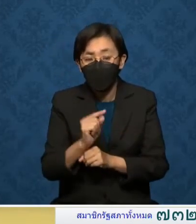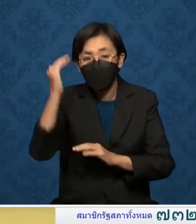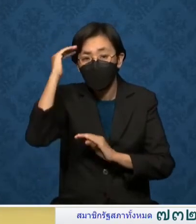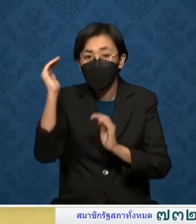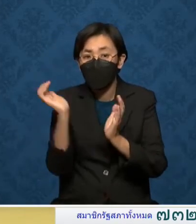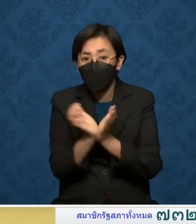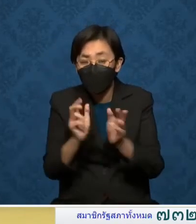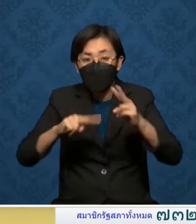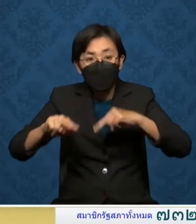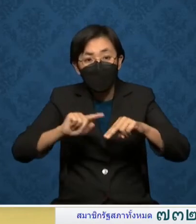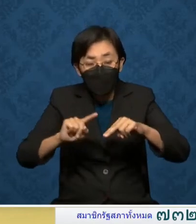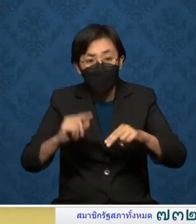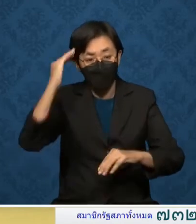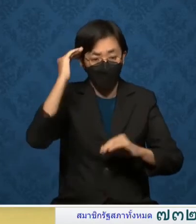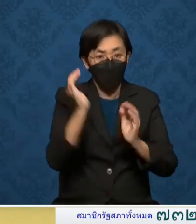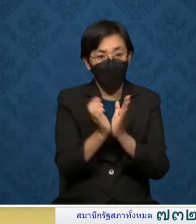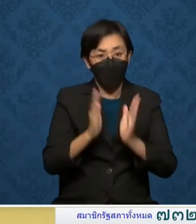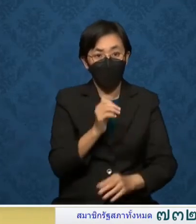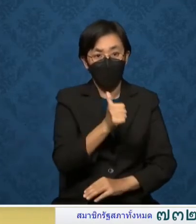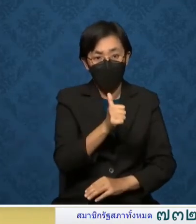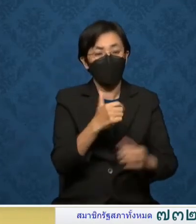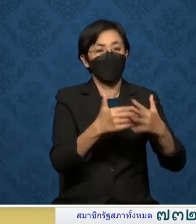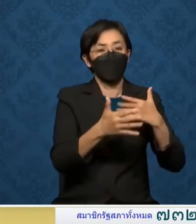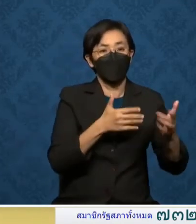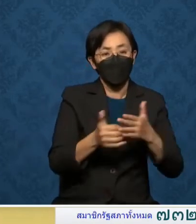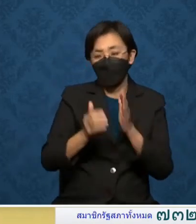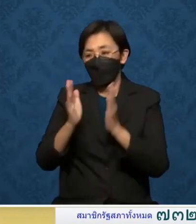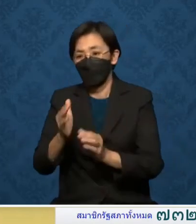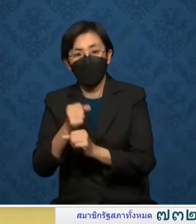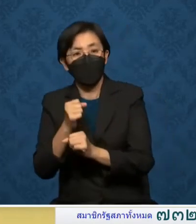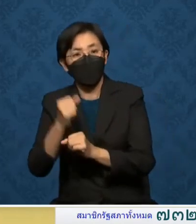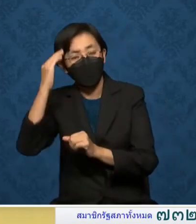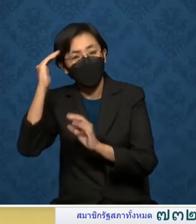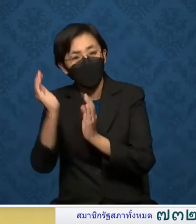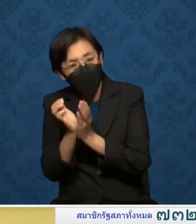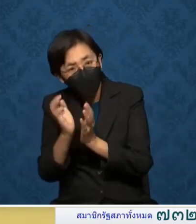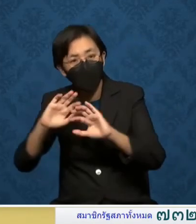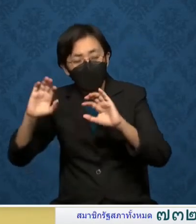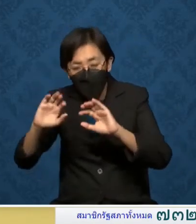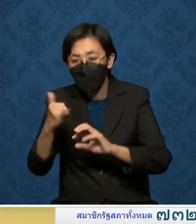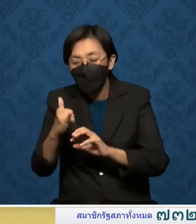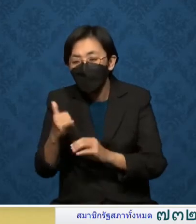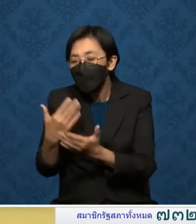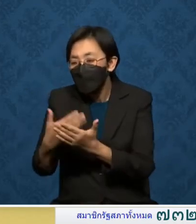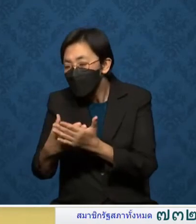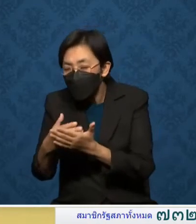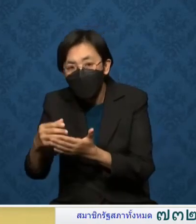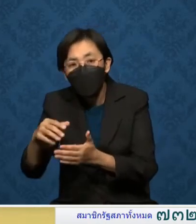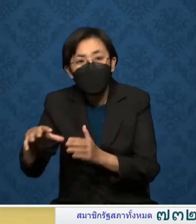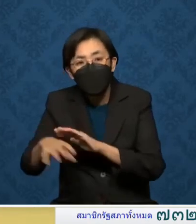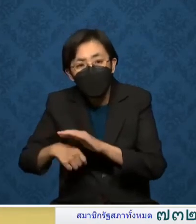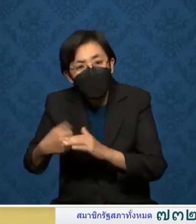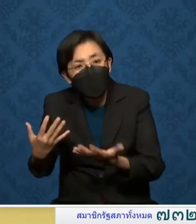patฉเต้หนทที่ดีกดีไปนะครับแต่แลวกเห็นไม่น้อยเลยครับคส Carlทำครระโชน์ก็อาจจะ